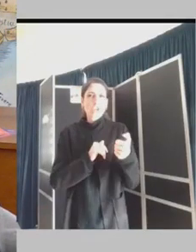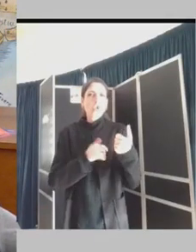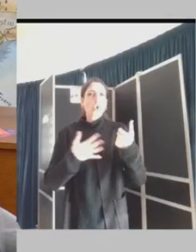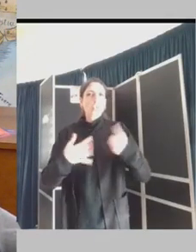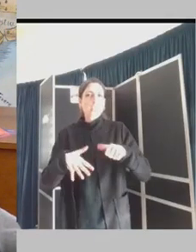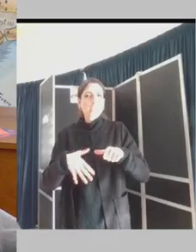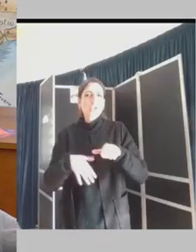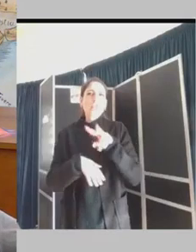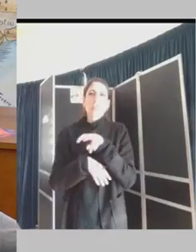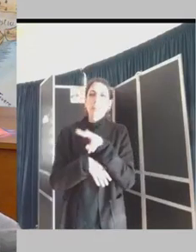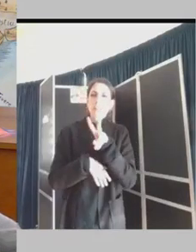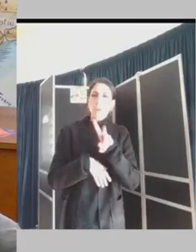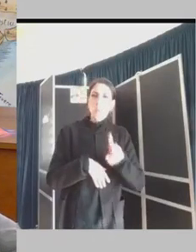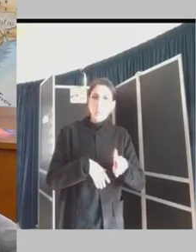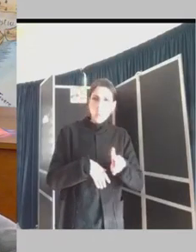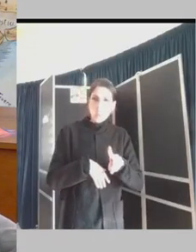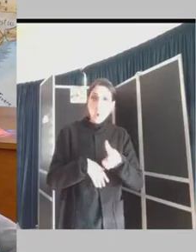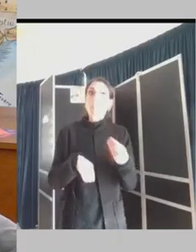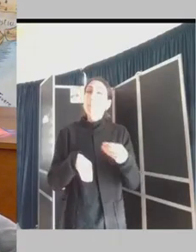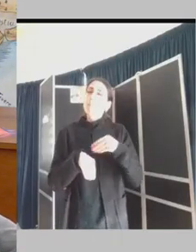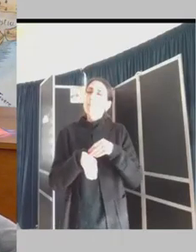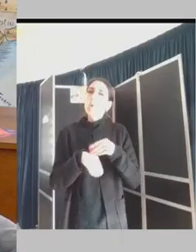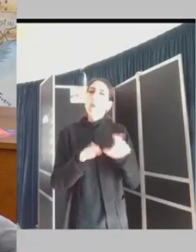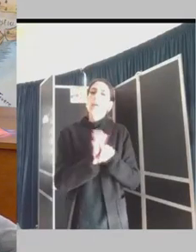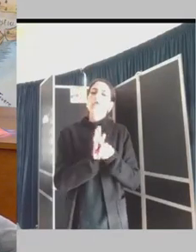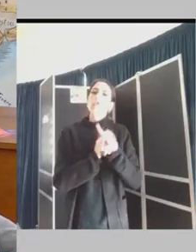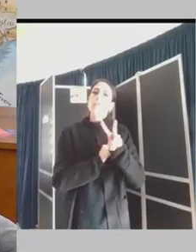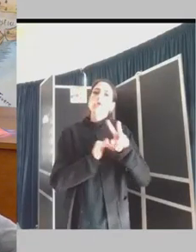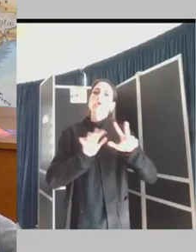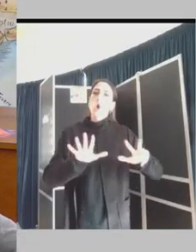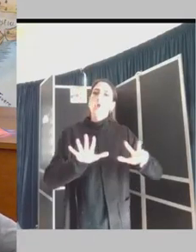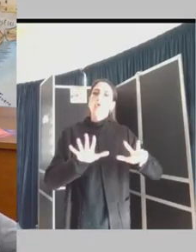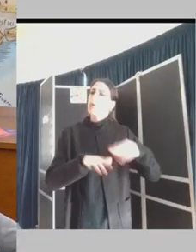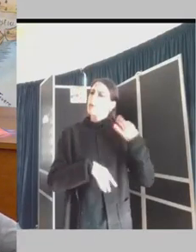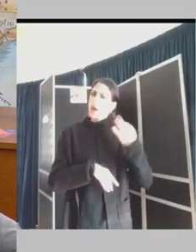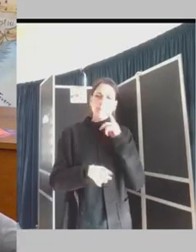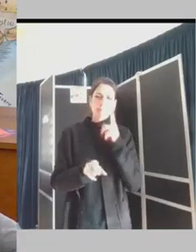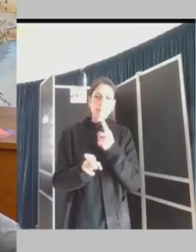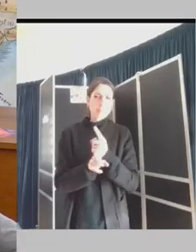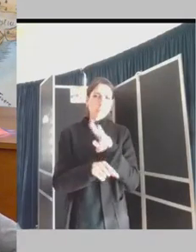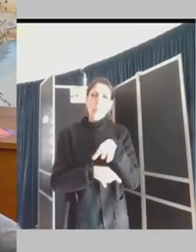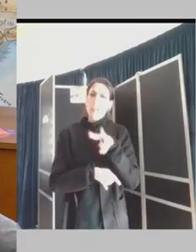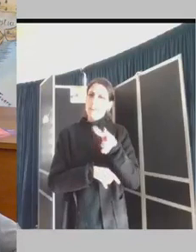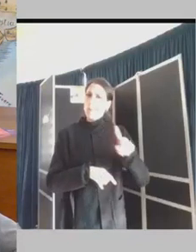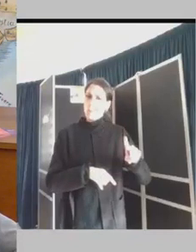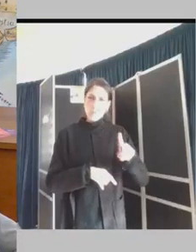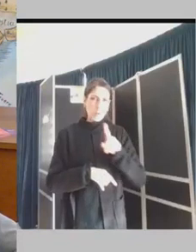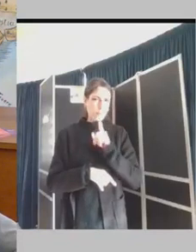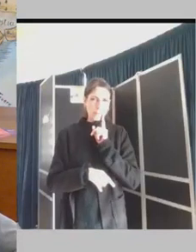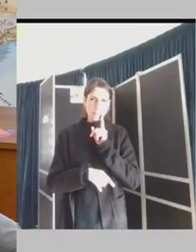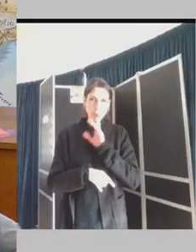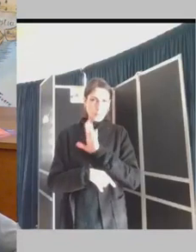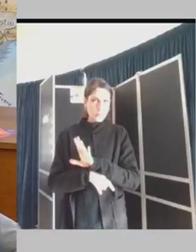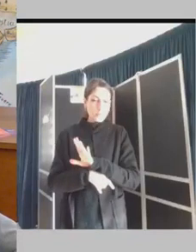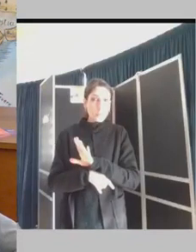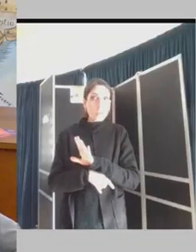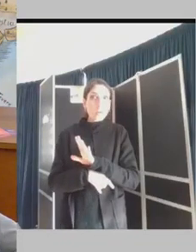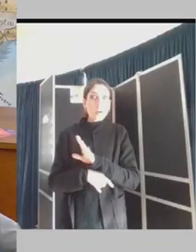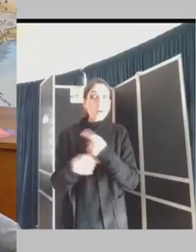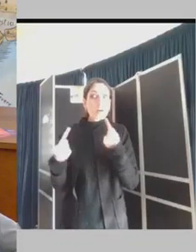2021 e soprattutto alla 28 sempre del 2021.